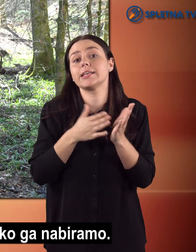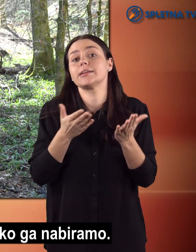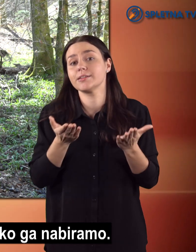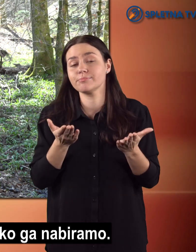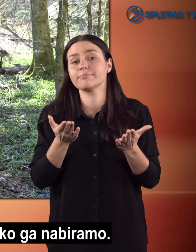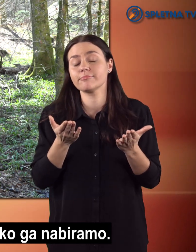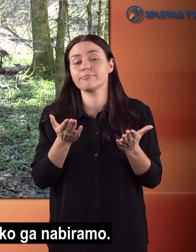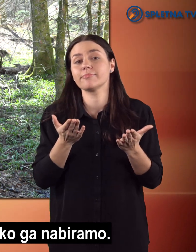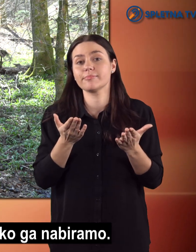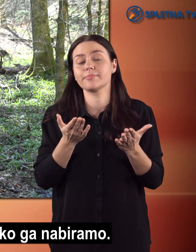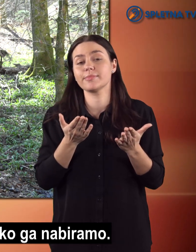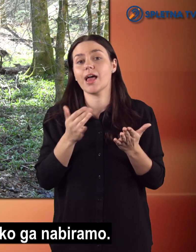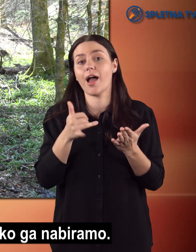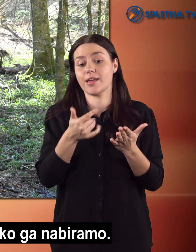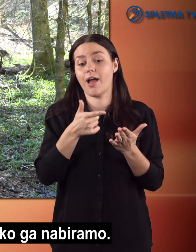da